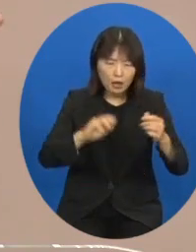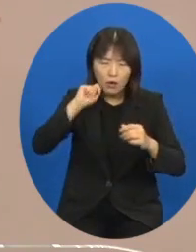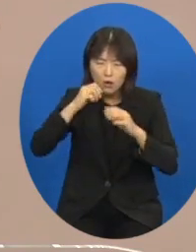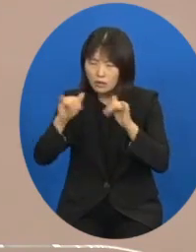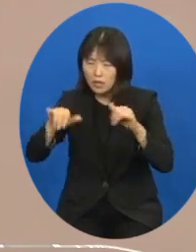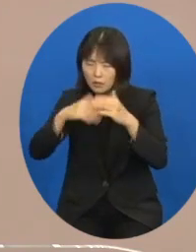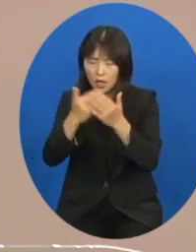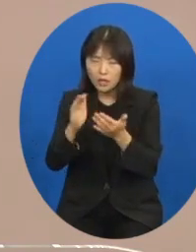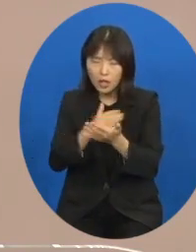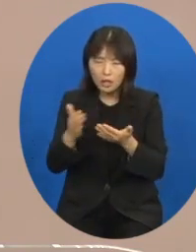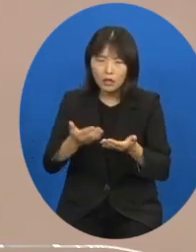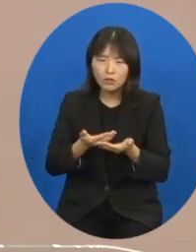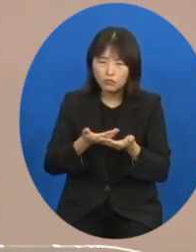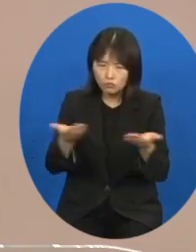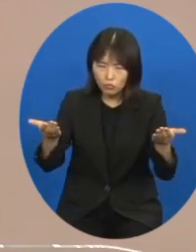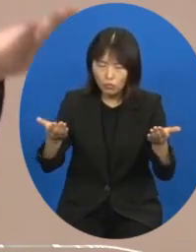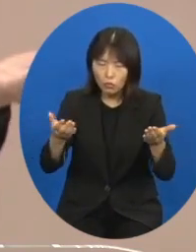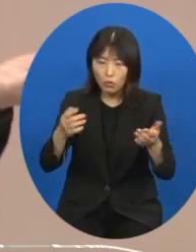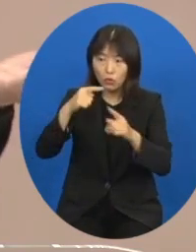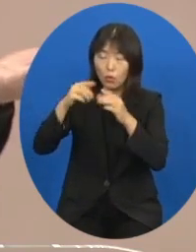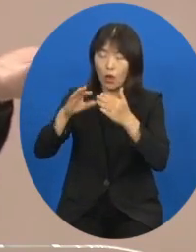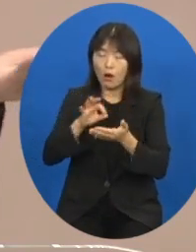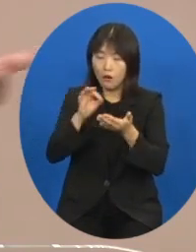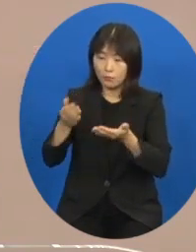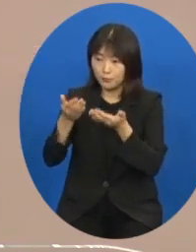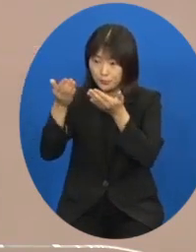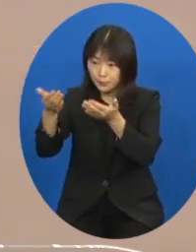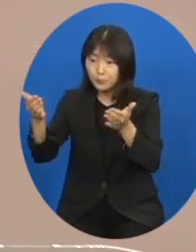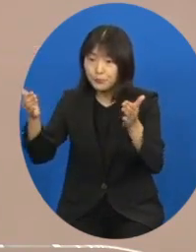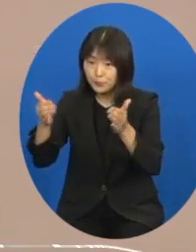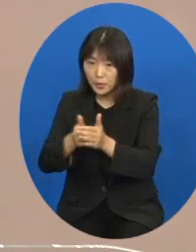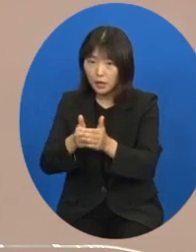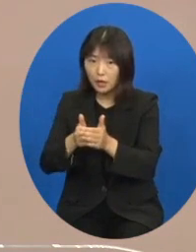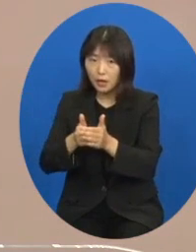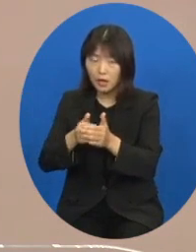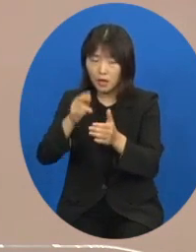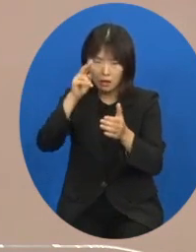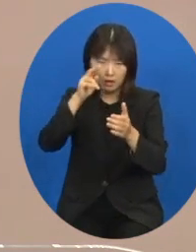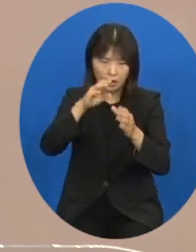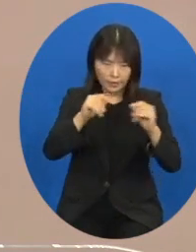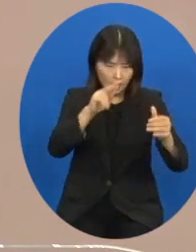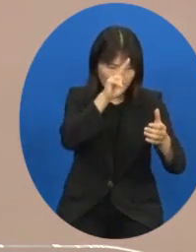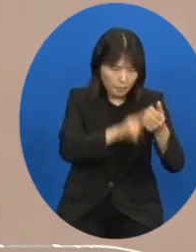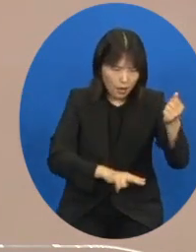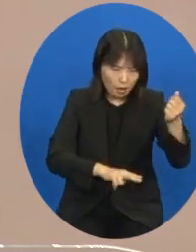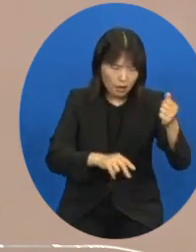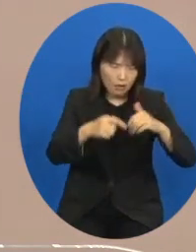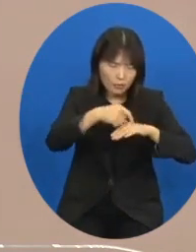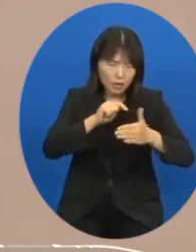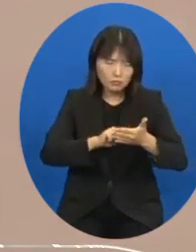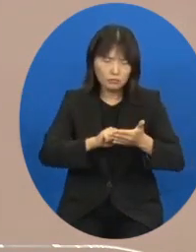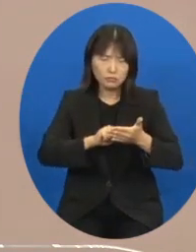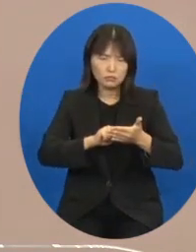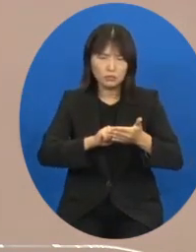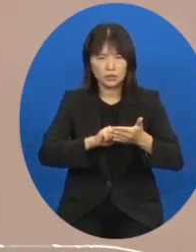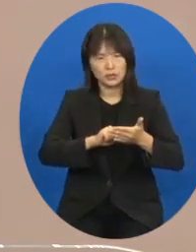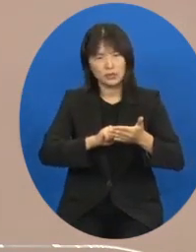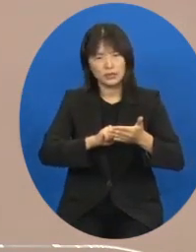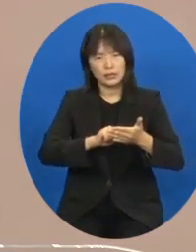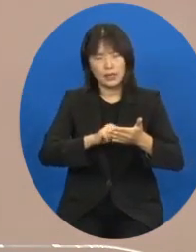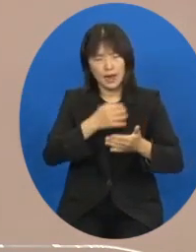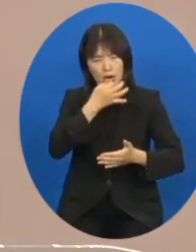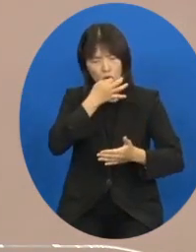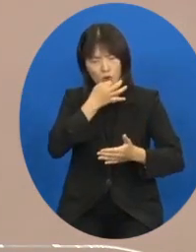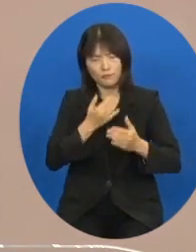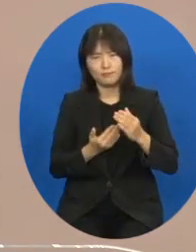나누어 가지도록 교회에다가 헌금을 했는데 팔고 나니까 마음에 인색한 마음이